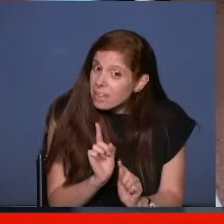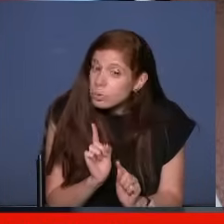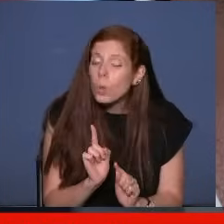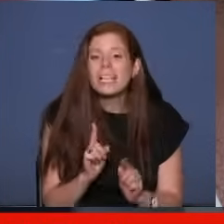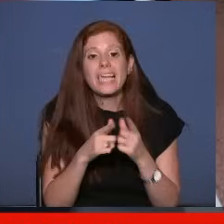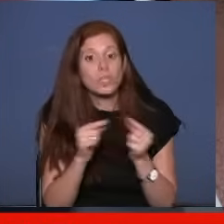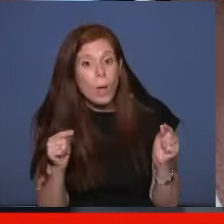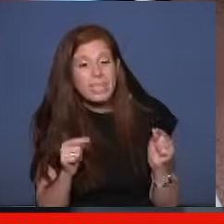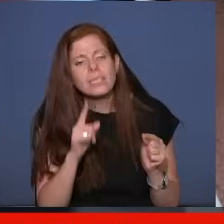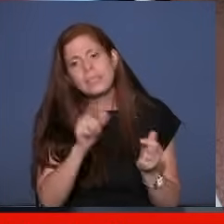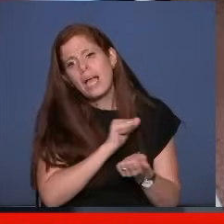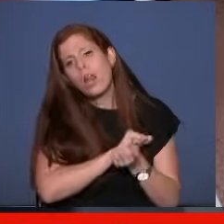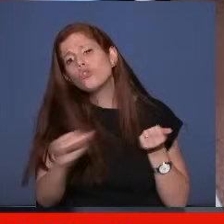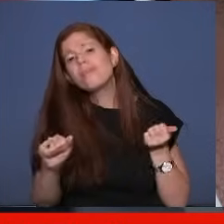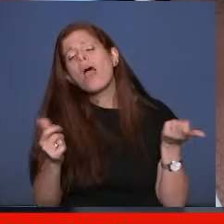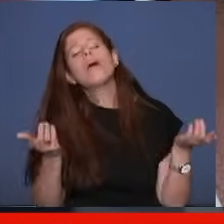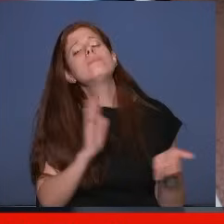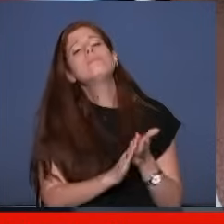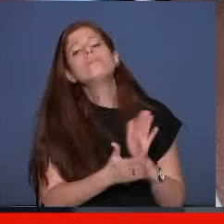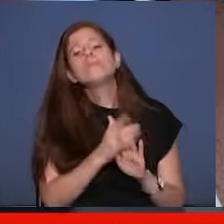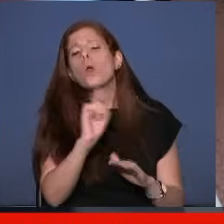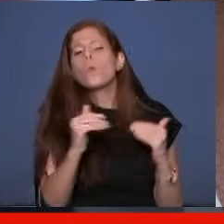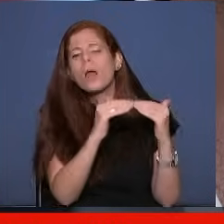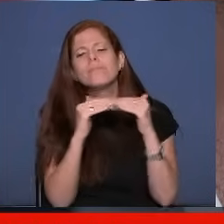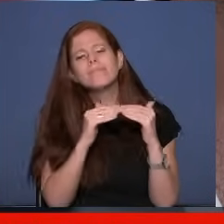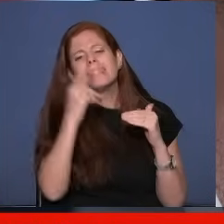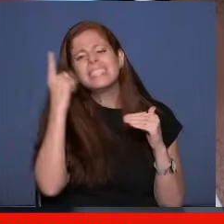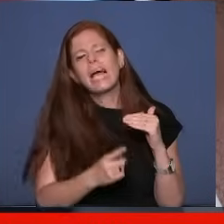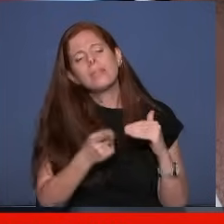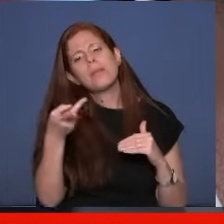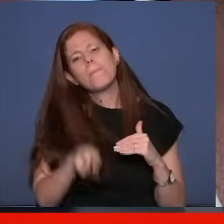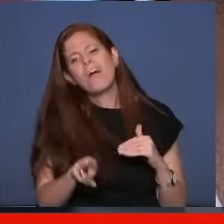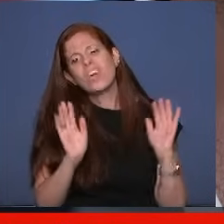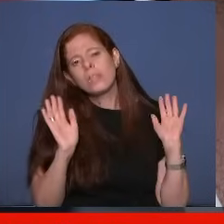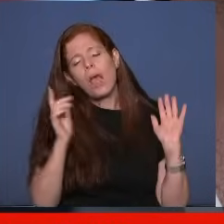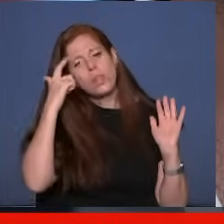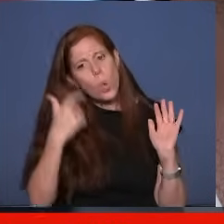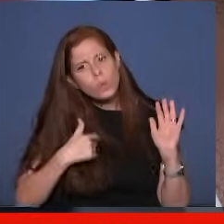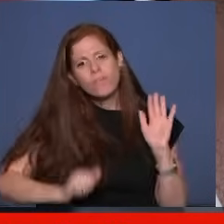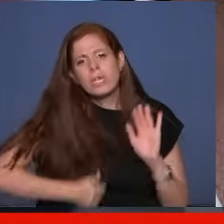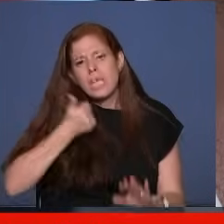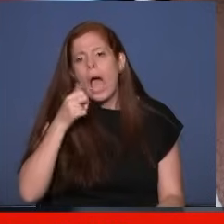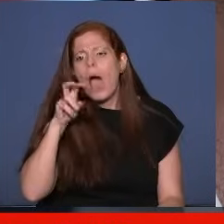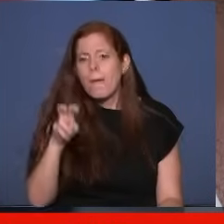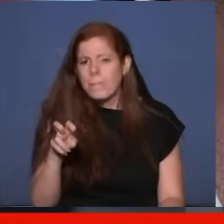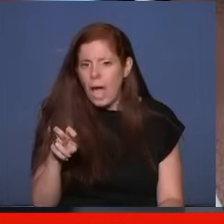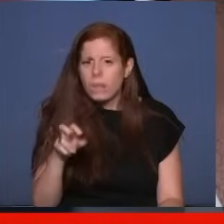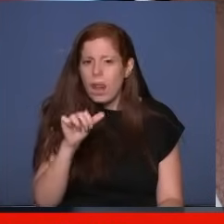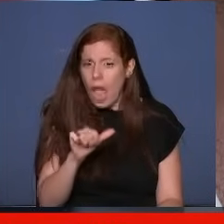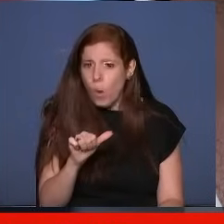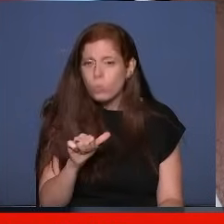עזה צריך לשטח, לכולם גזר דין אחד והוא מוות. אני חושב שהשר מיכאל